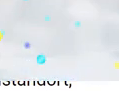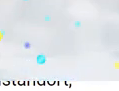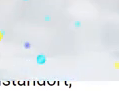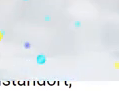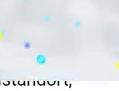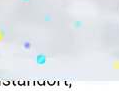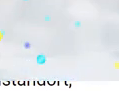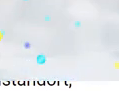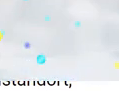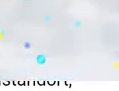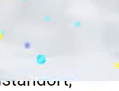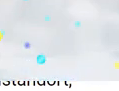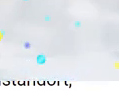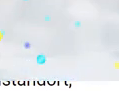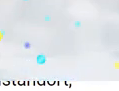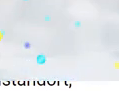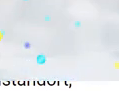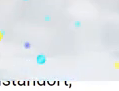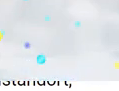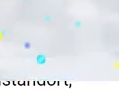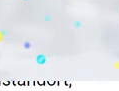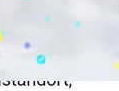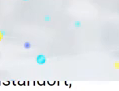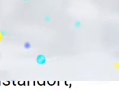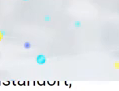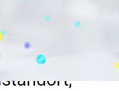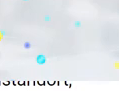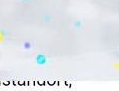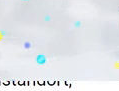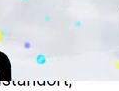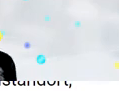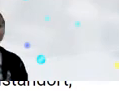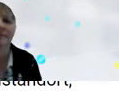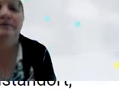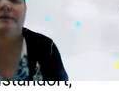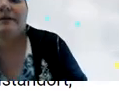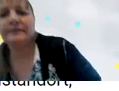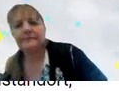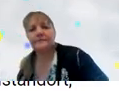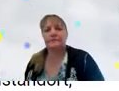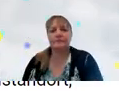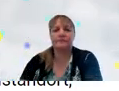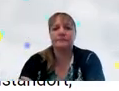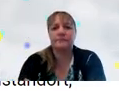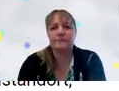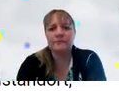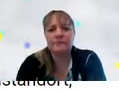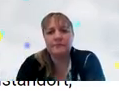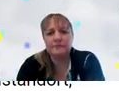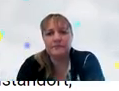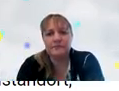aktuell tatsächlich herrn sämtliche im einsatz und unsere schulassistenten erhalten